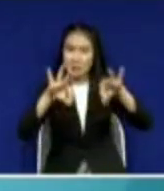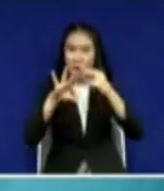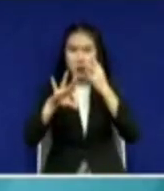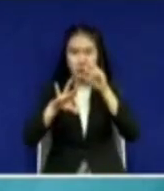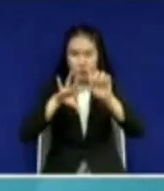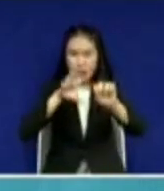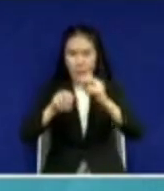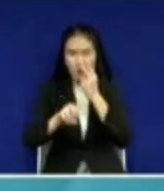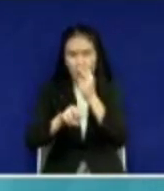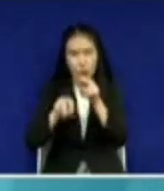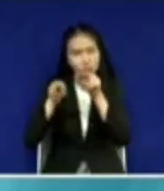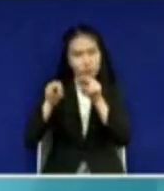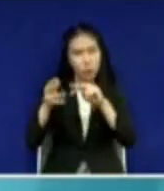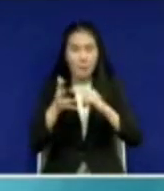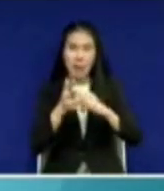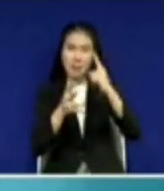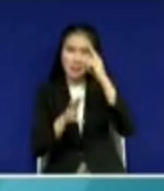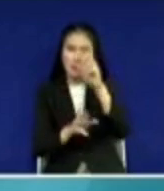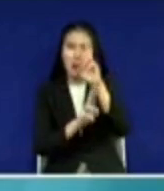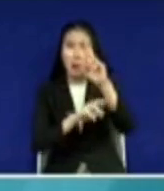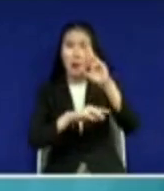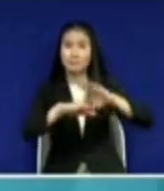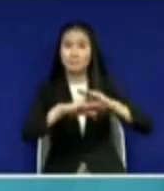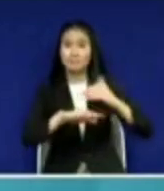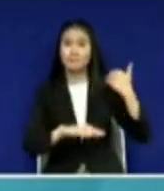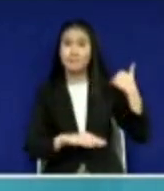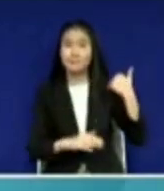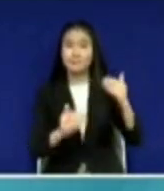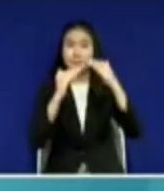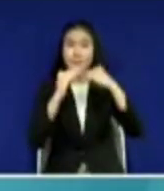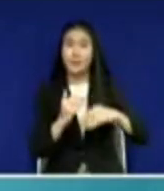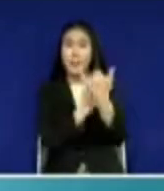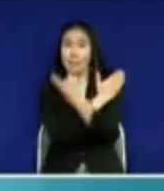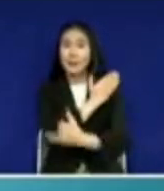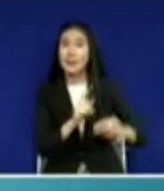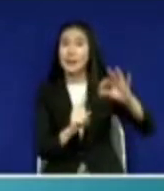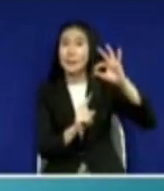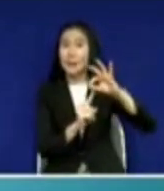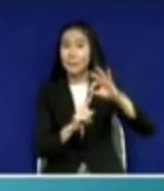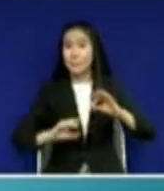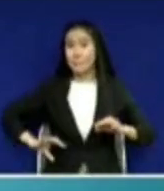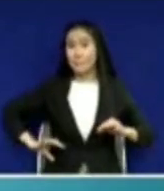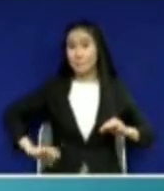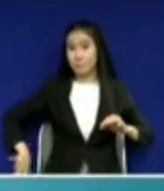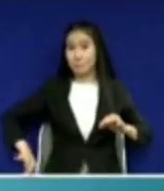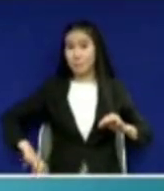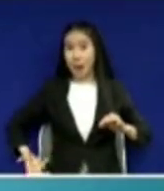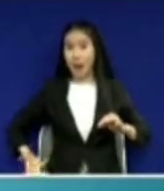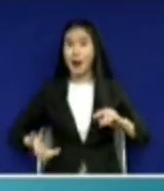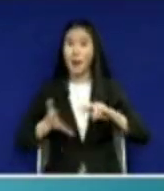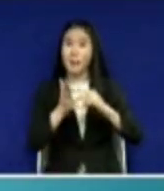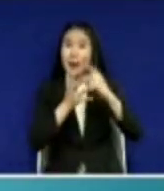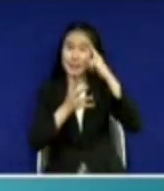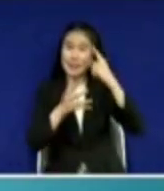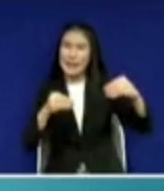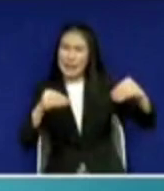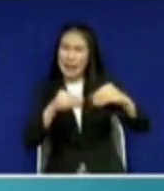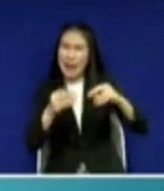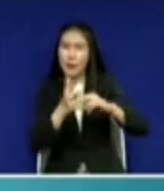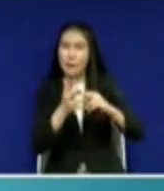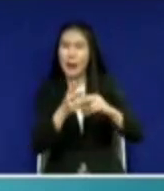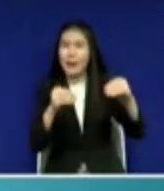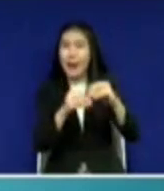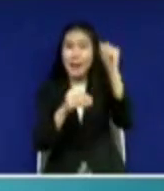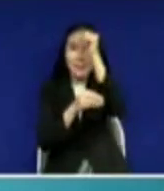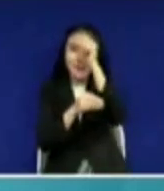านการณ์ของประเทศอินเดียค่ะปากีสถานและบังคลาเทศนะคะก็เป็นประเทศที่อยู่ใกล้เคียงกันกับประเทศอินเดีย